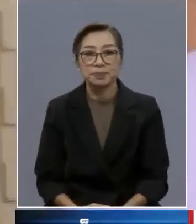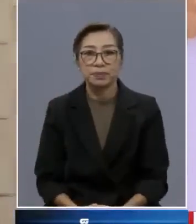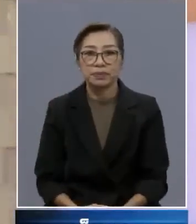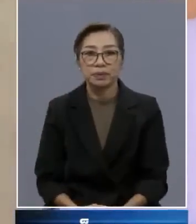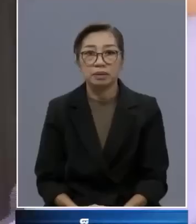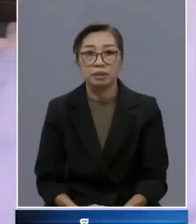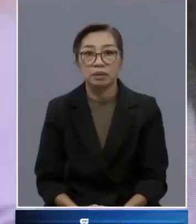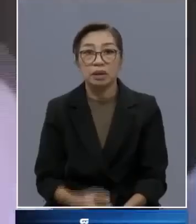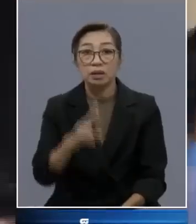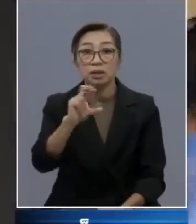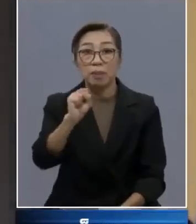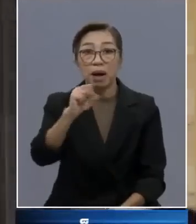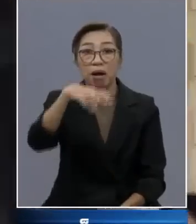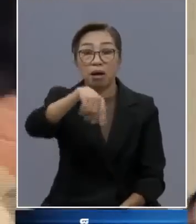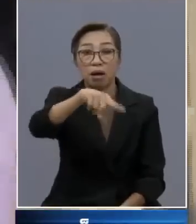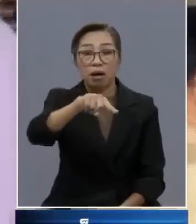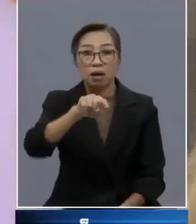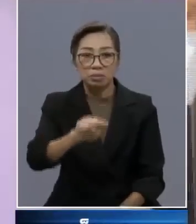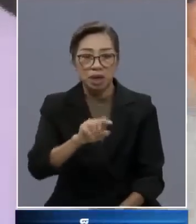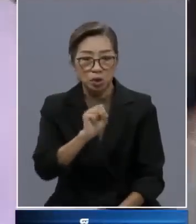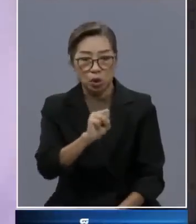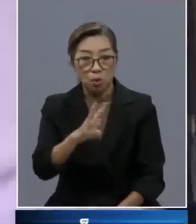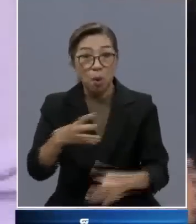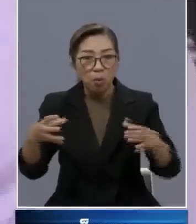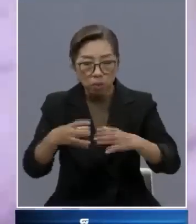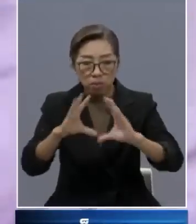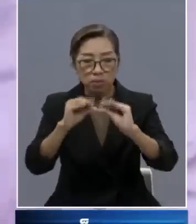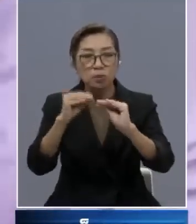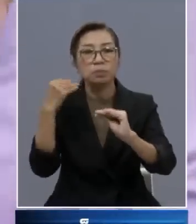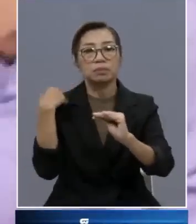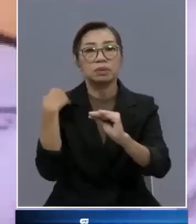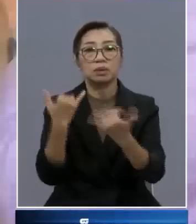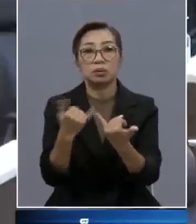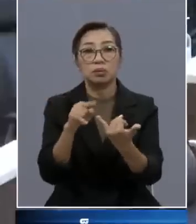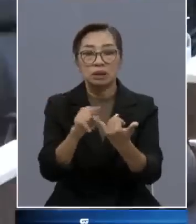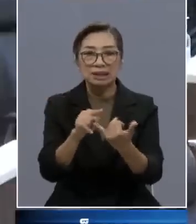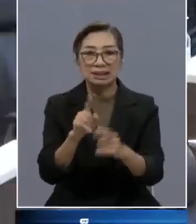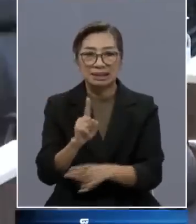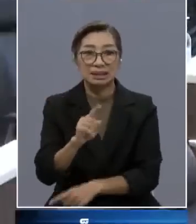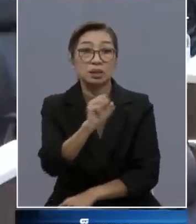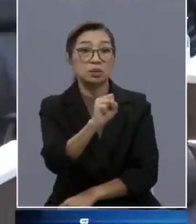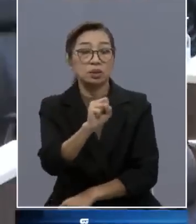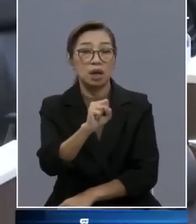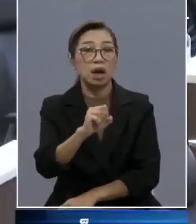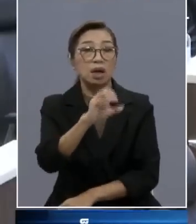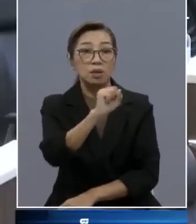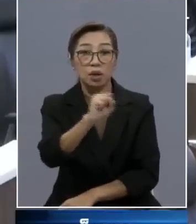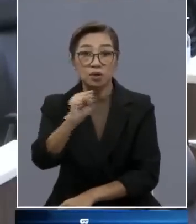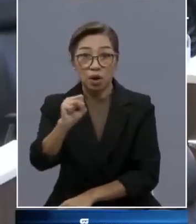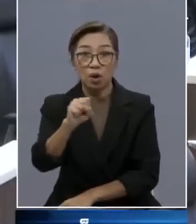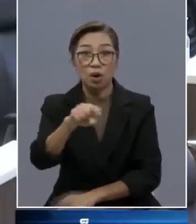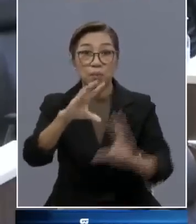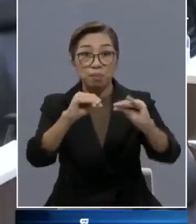รัฐสภาบ้างครับมีการประชุมของสว.นะครับก็เขาเข้าไปประชุมสภาสมัยวิสามัญกันนะฮะสำหรับส